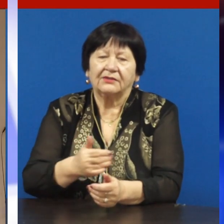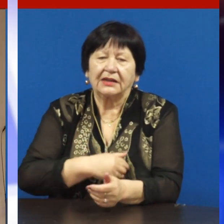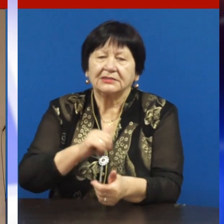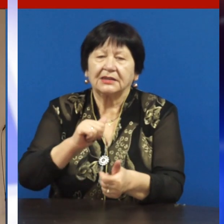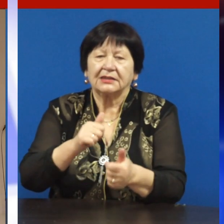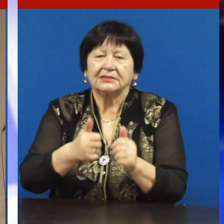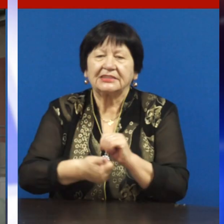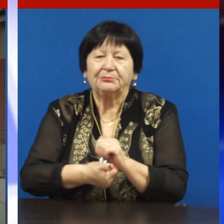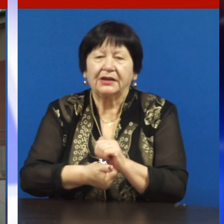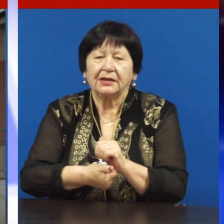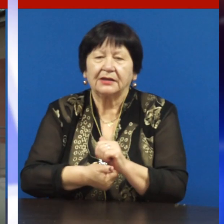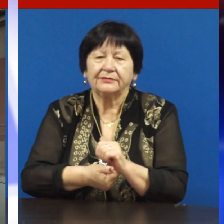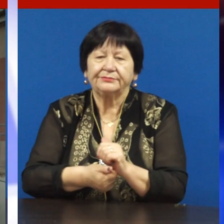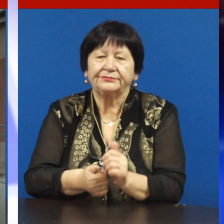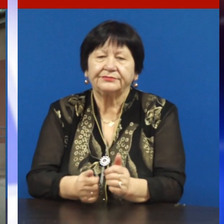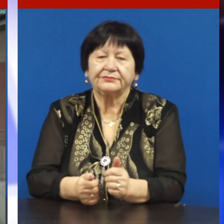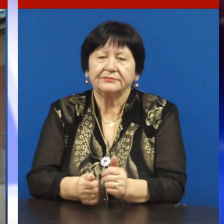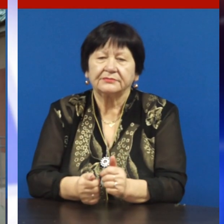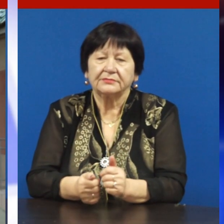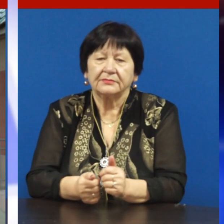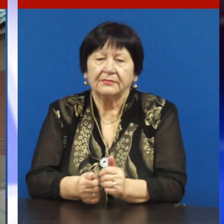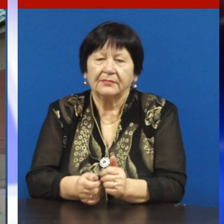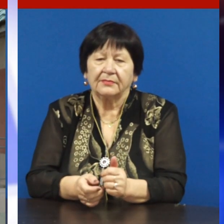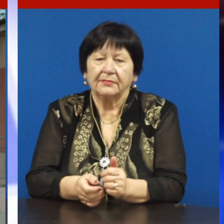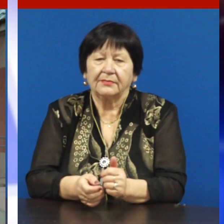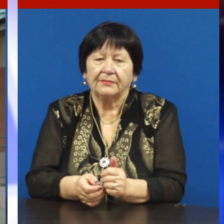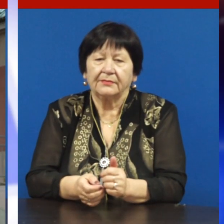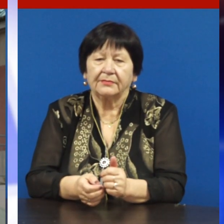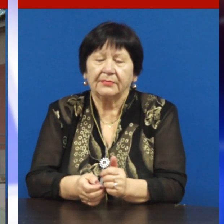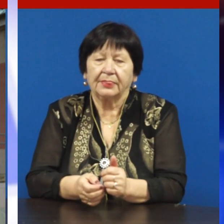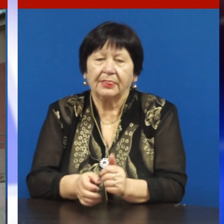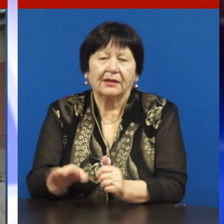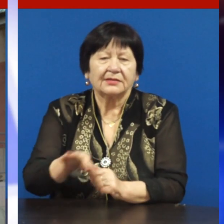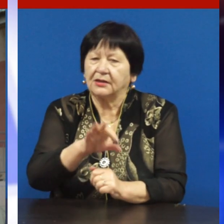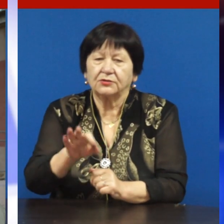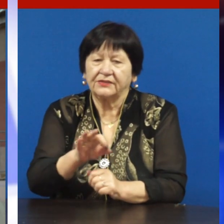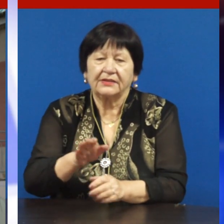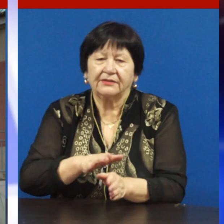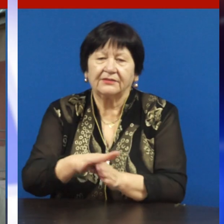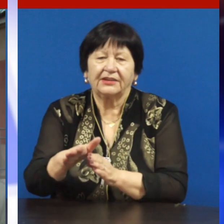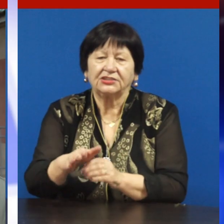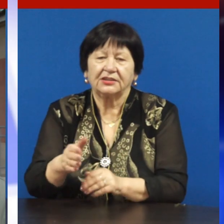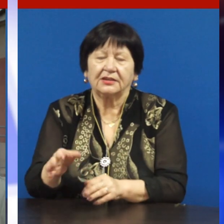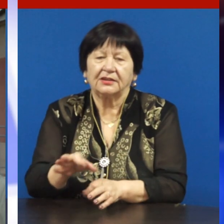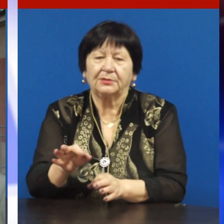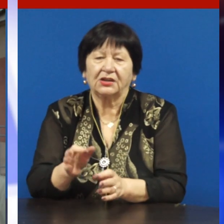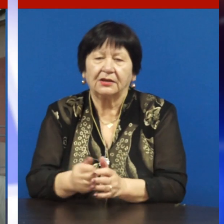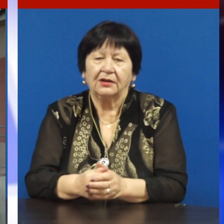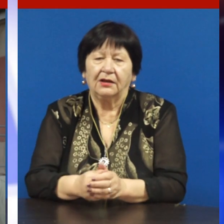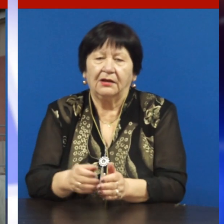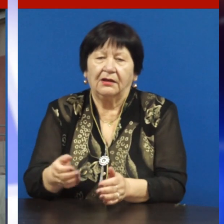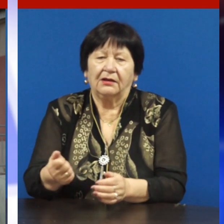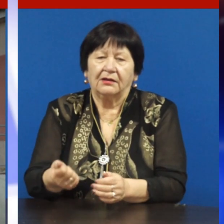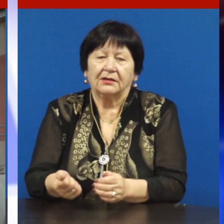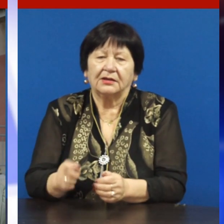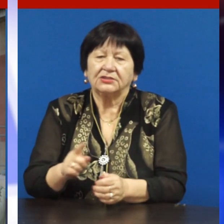fie după schimbările vrem mari Dara nu se face nimic nu se Dari părere de